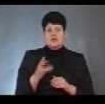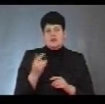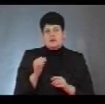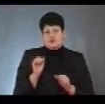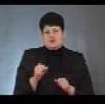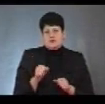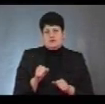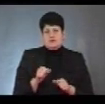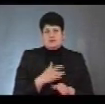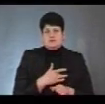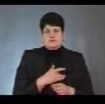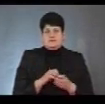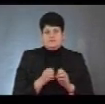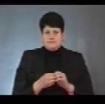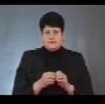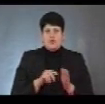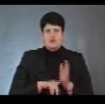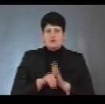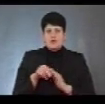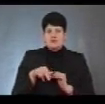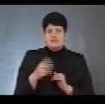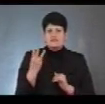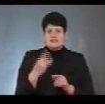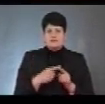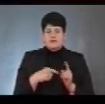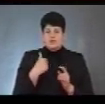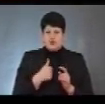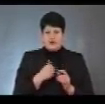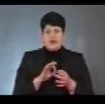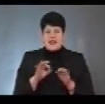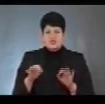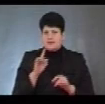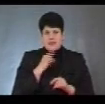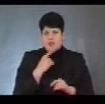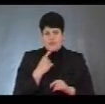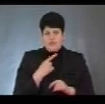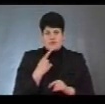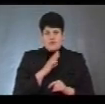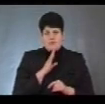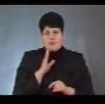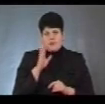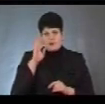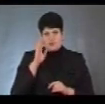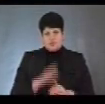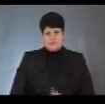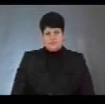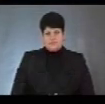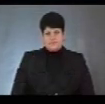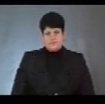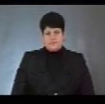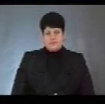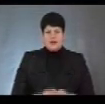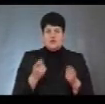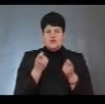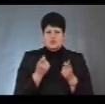патології. Андрійко почав ходити у 3,5 роки. Реченнями поки не говорить, каже мама хлопчика. Вони трошки